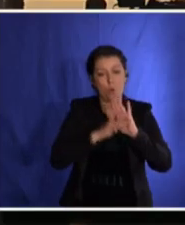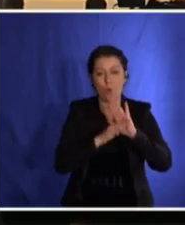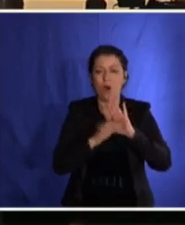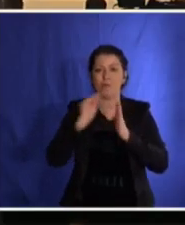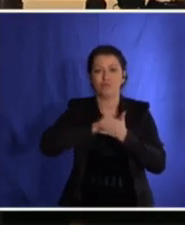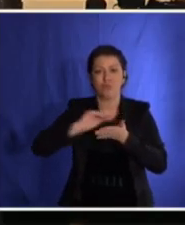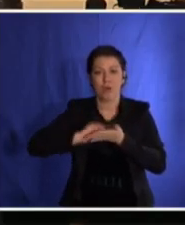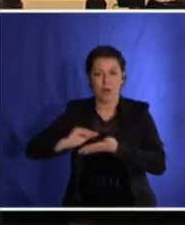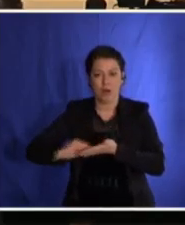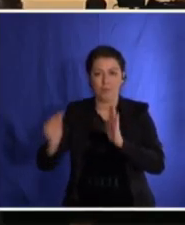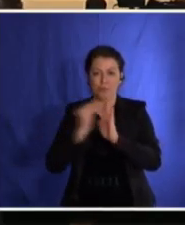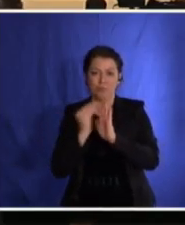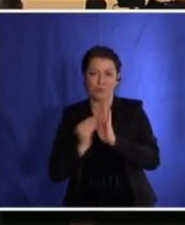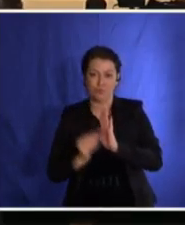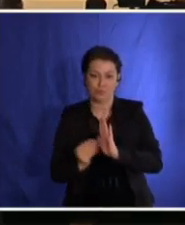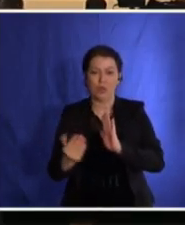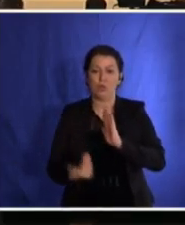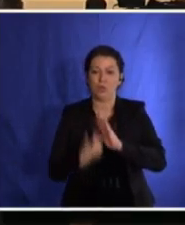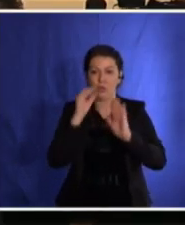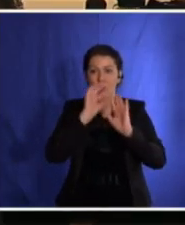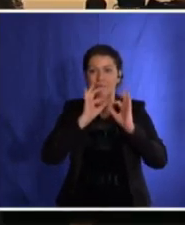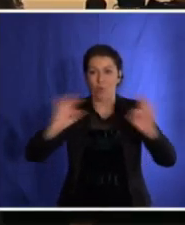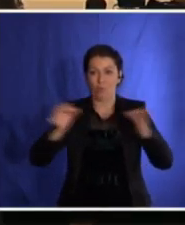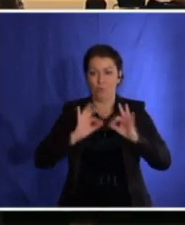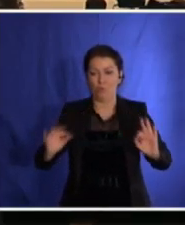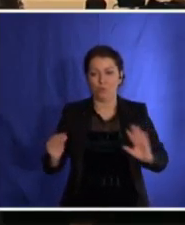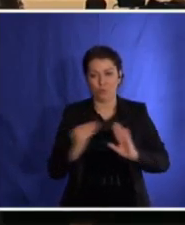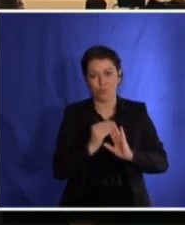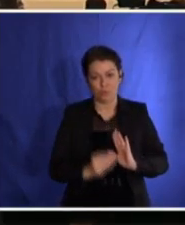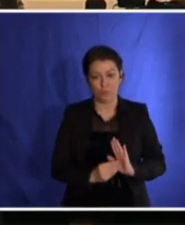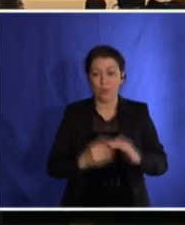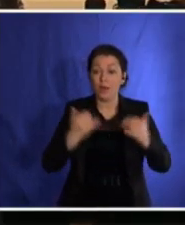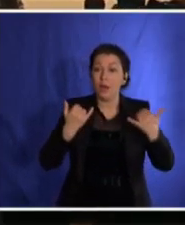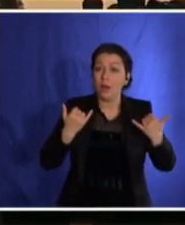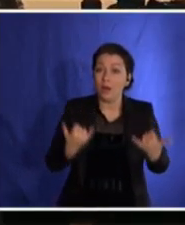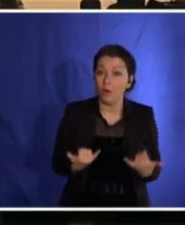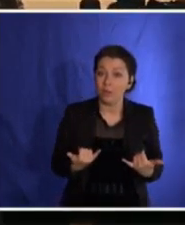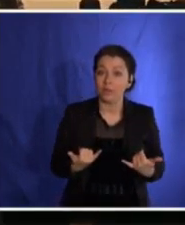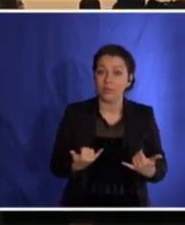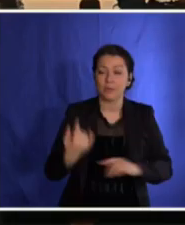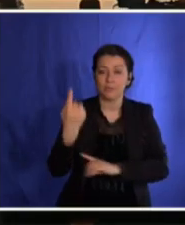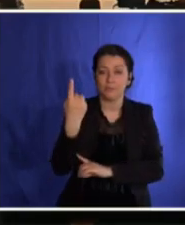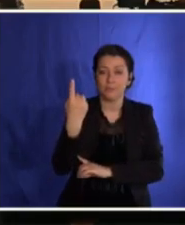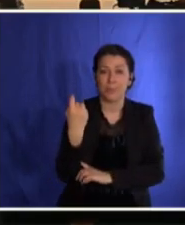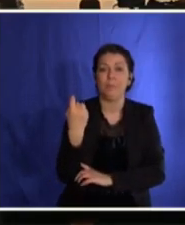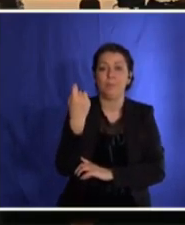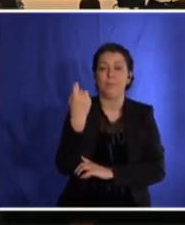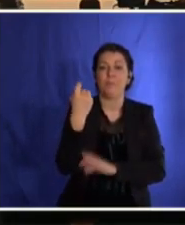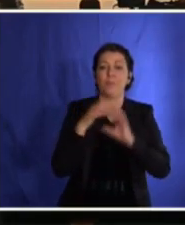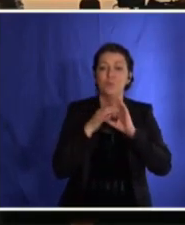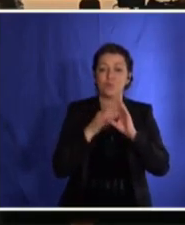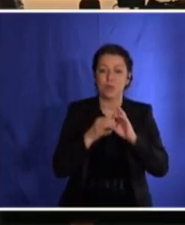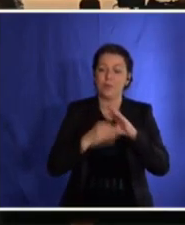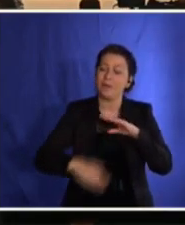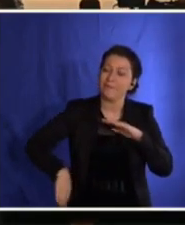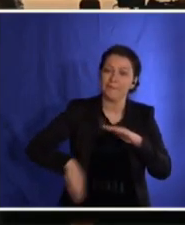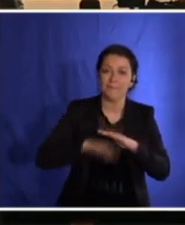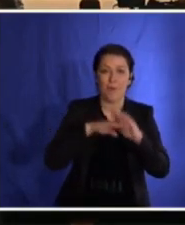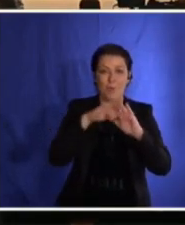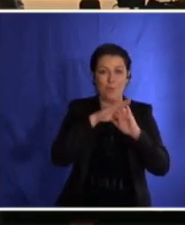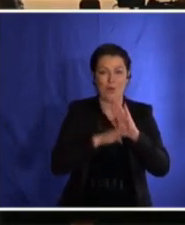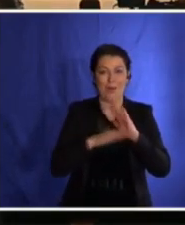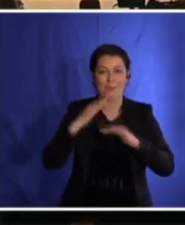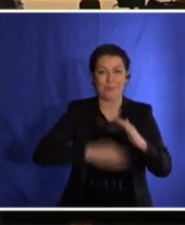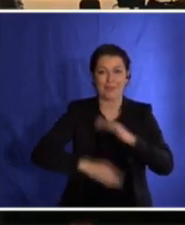formulieren. Das ist heute der Startschuss für das volle Programm Niederösterreich. Zu